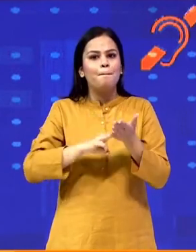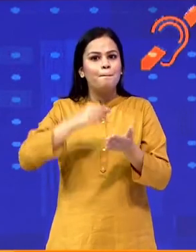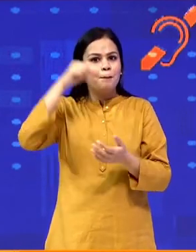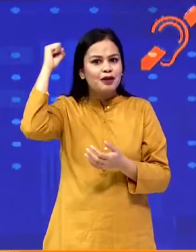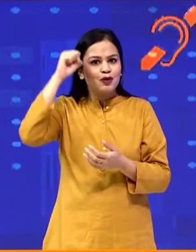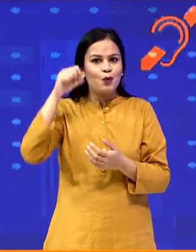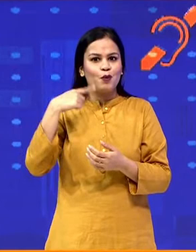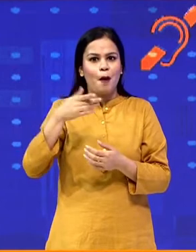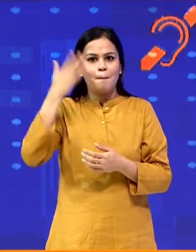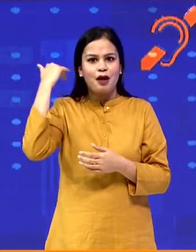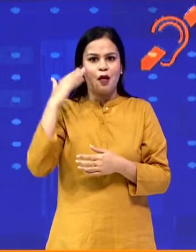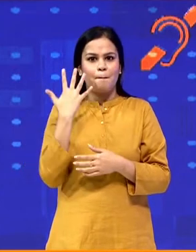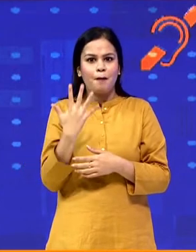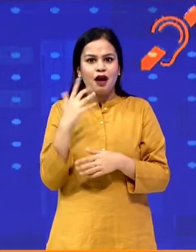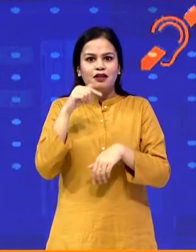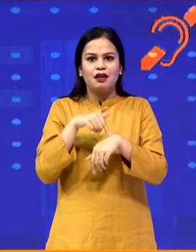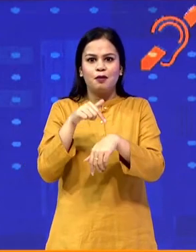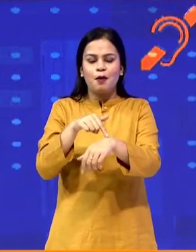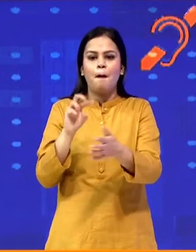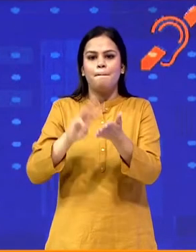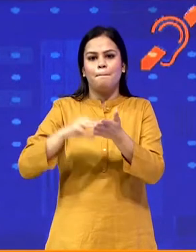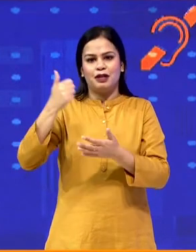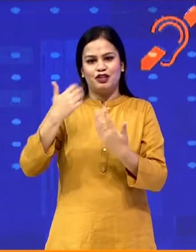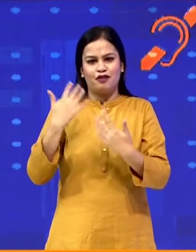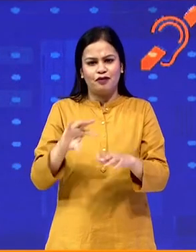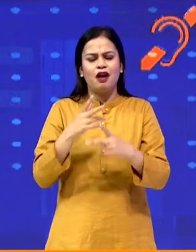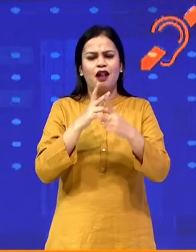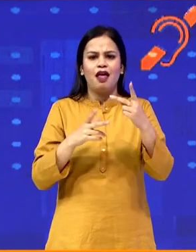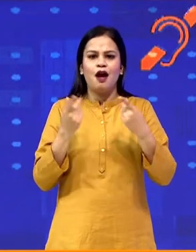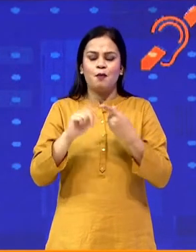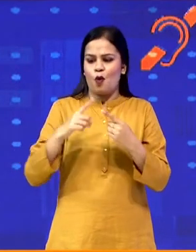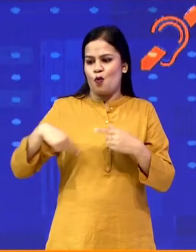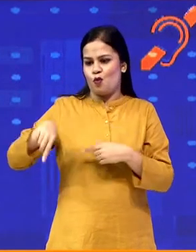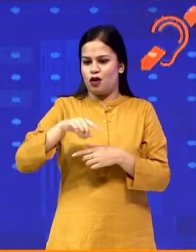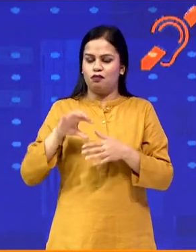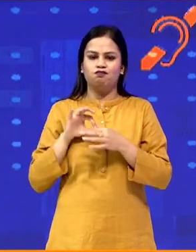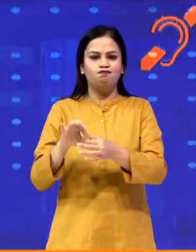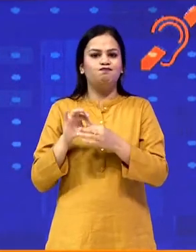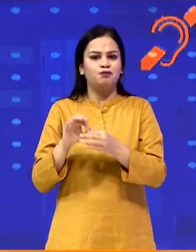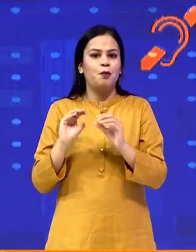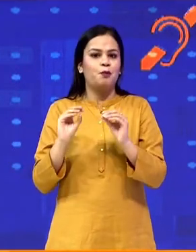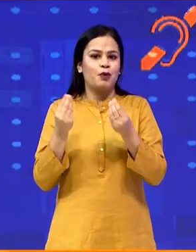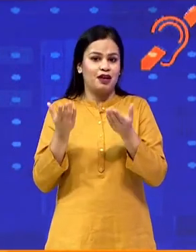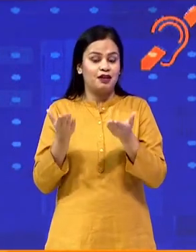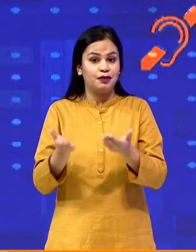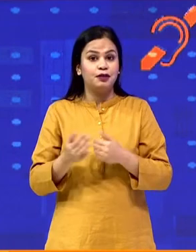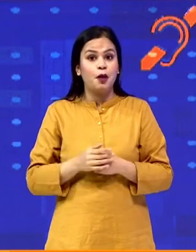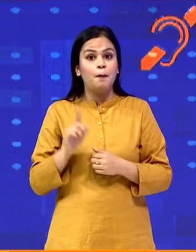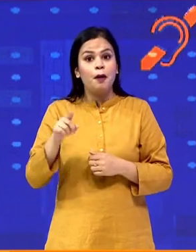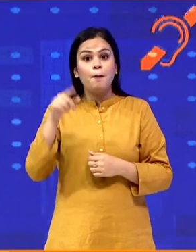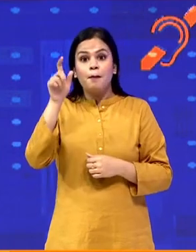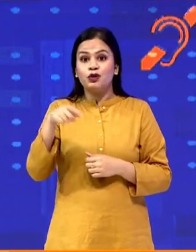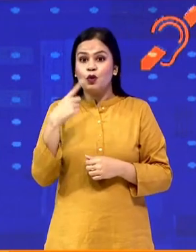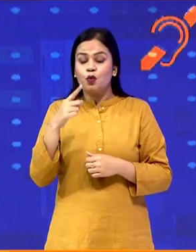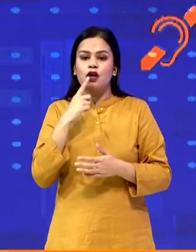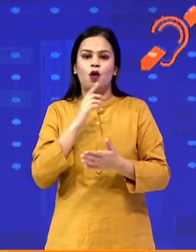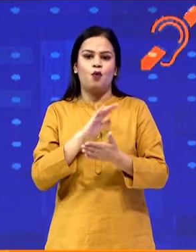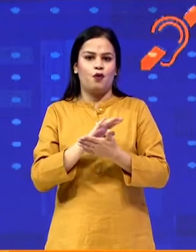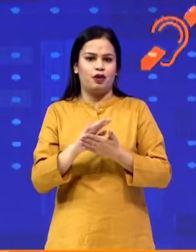थे मैं सिविलाइजेशन टूरिज्म था हमारी बहुत अच्छी बंटी थी और ईमानदार